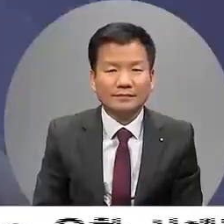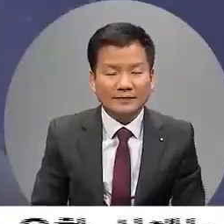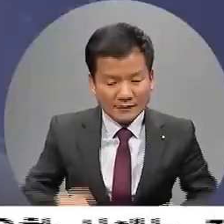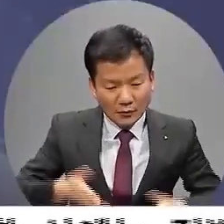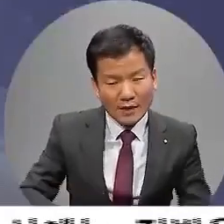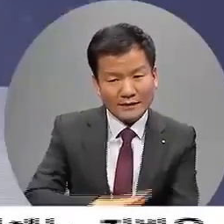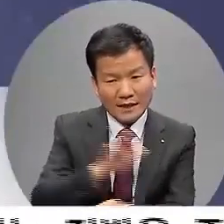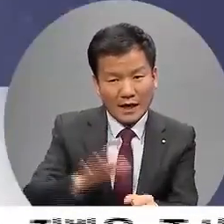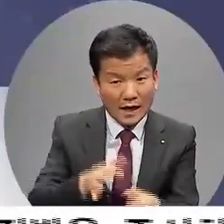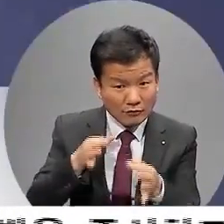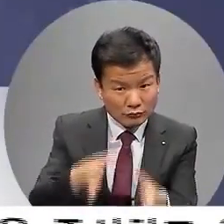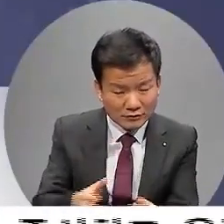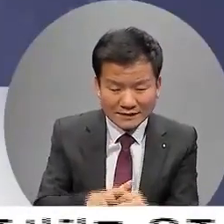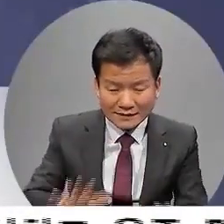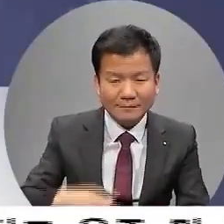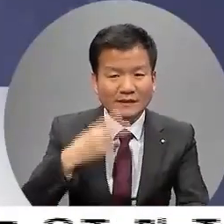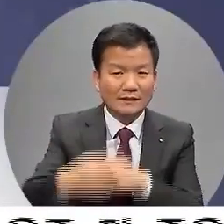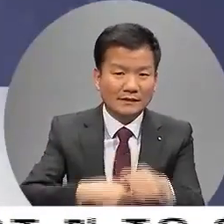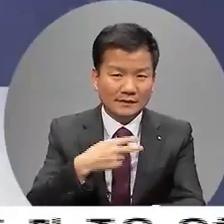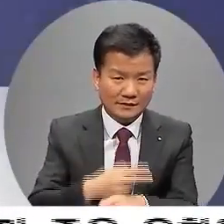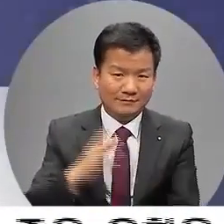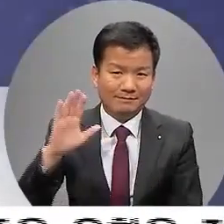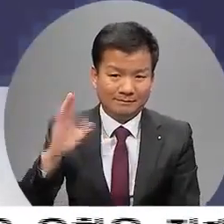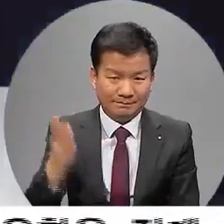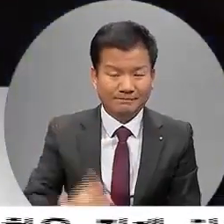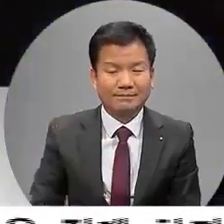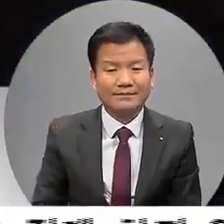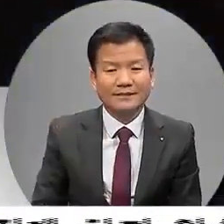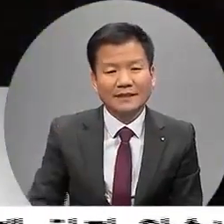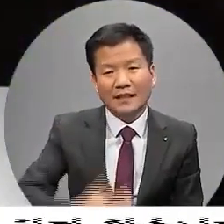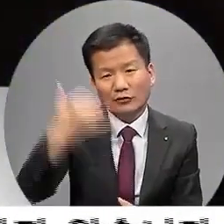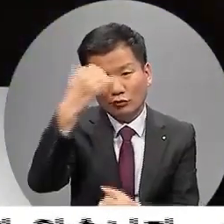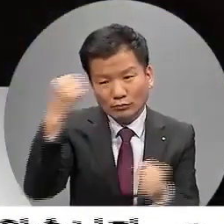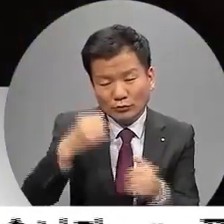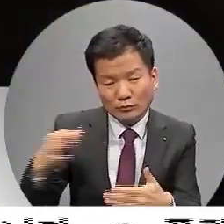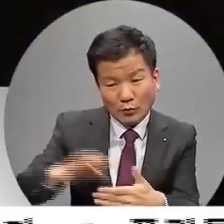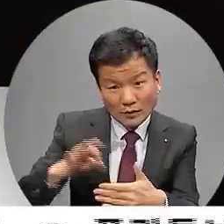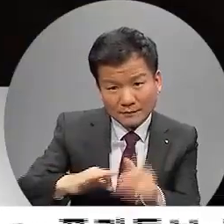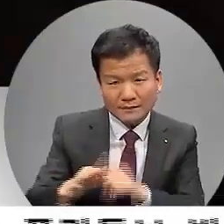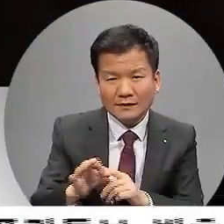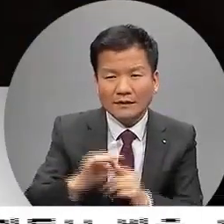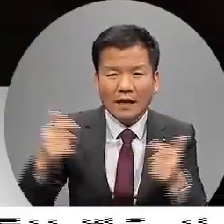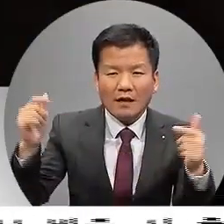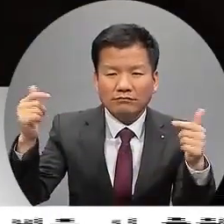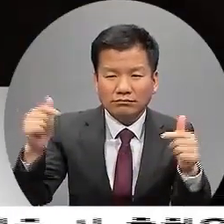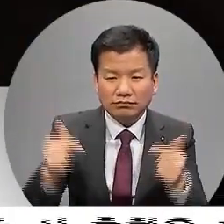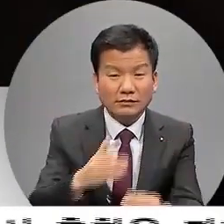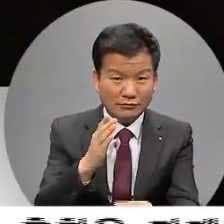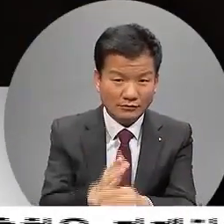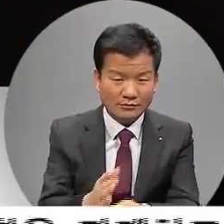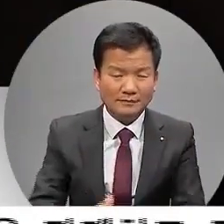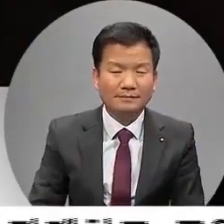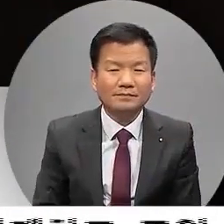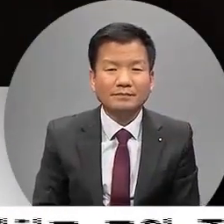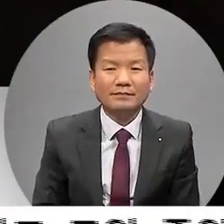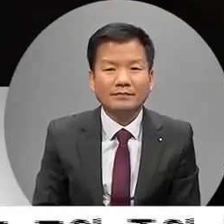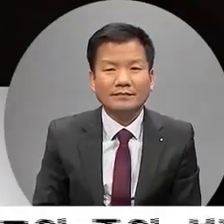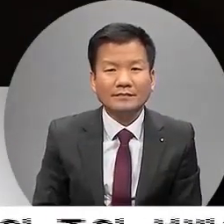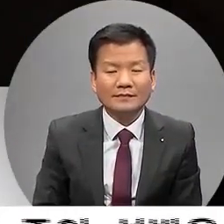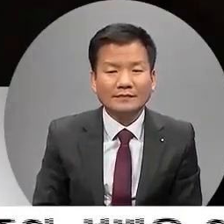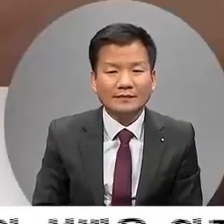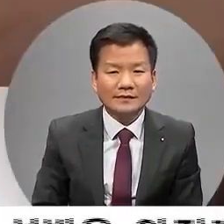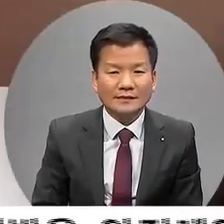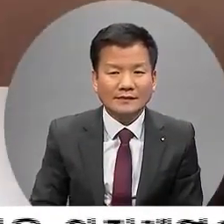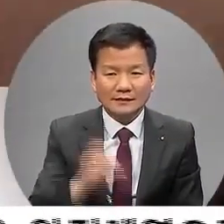고향사랑 기부제 시행 2년차를 맞은 가운데 충북의 모금액은 감소한 것으로 나타났습니다